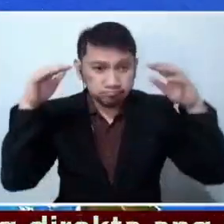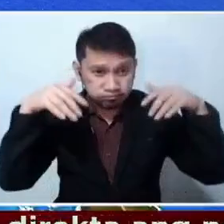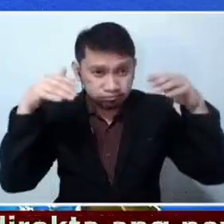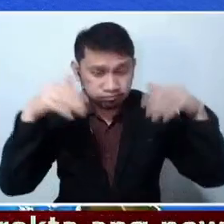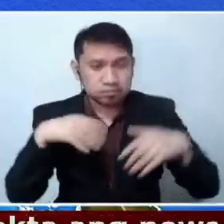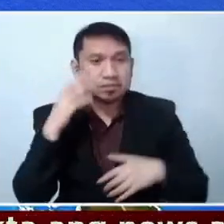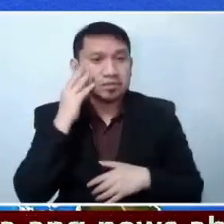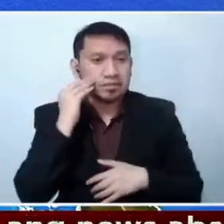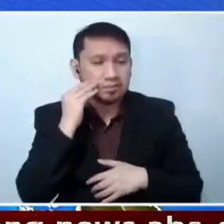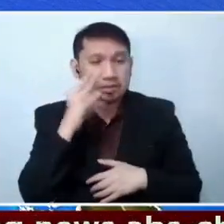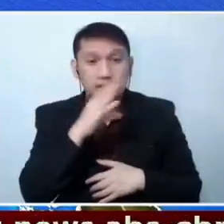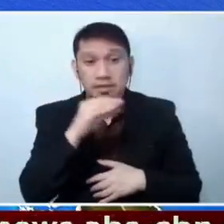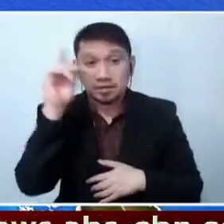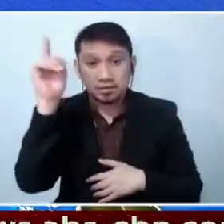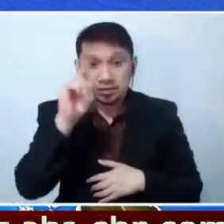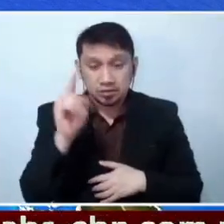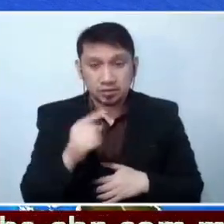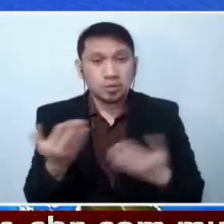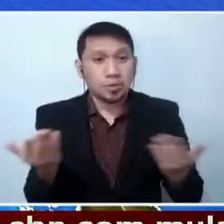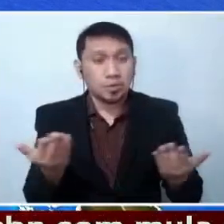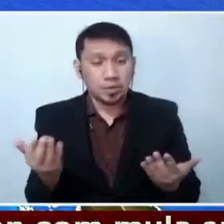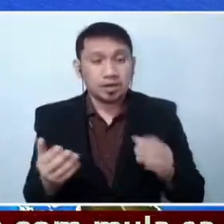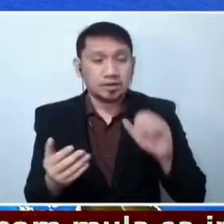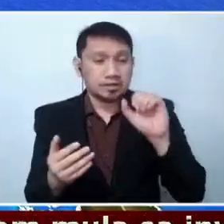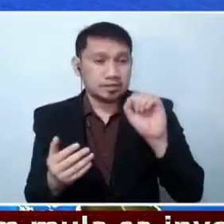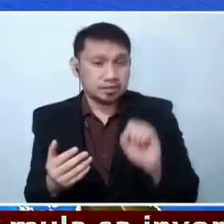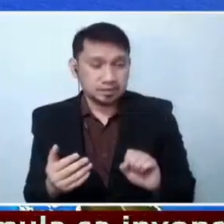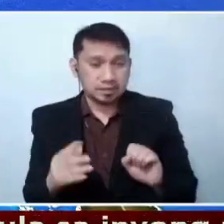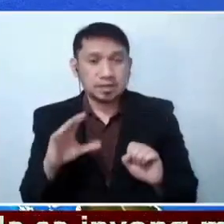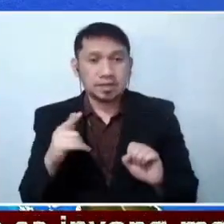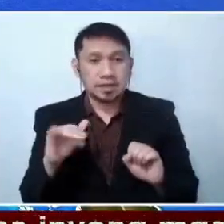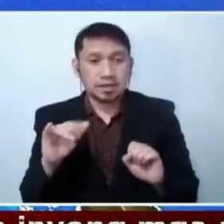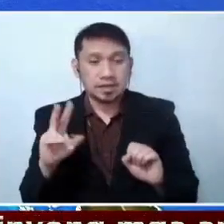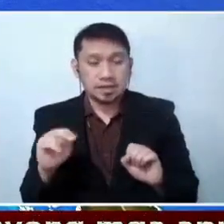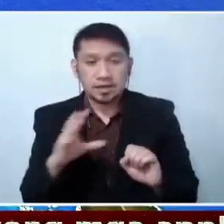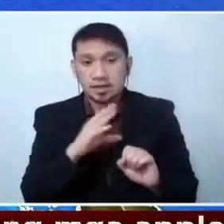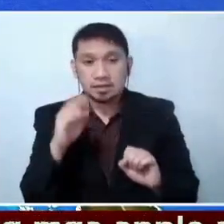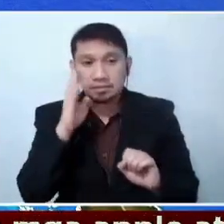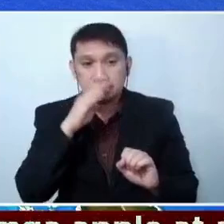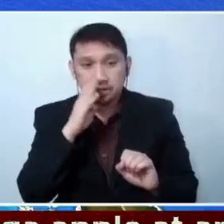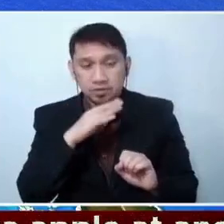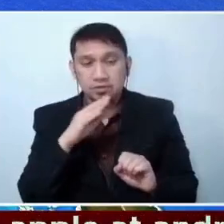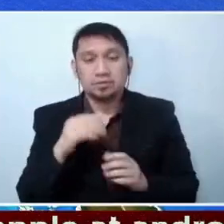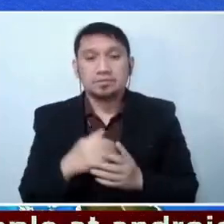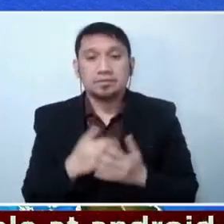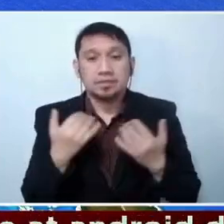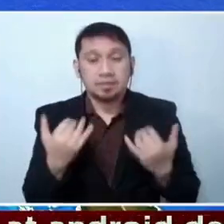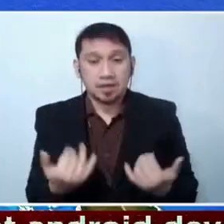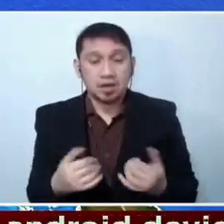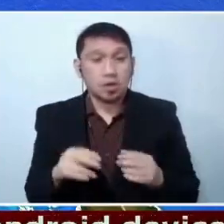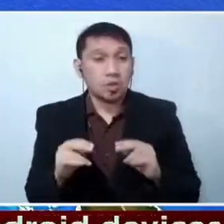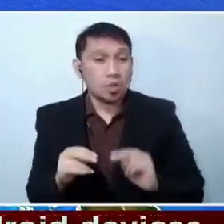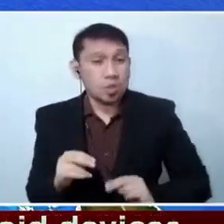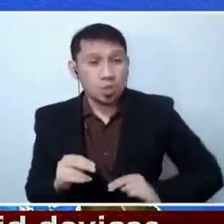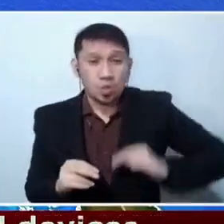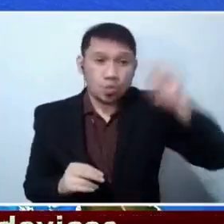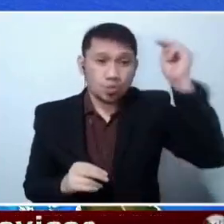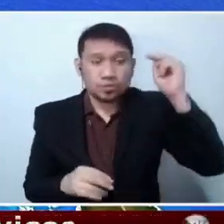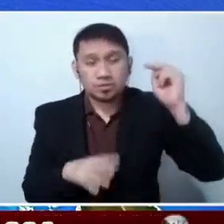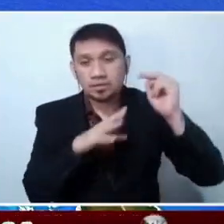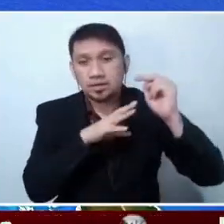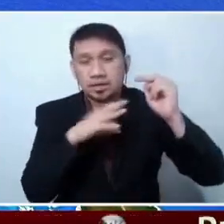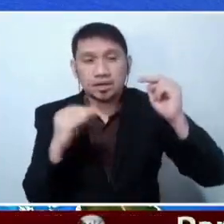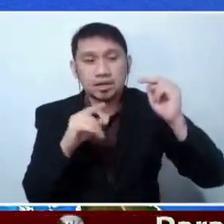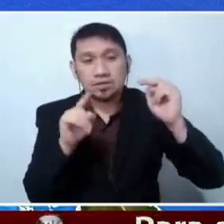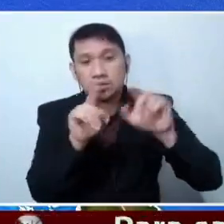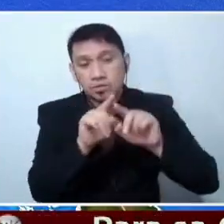pagkulog at pagkidlat sa silangang bahagi ng Cagayan Valley, Aurora at Bicol Region. Ang extreme Northern Luzon at nalalabing bahagi naman